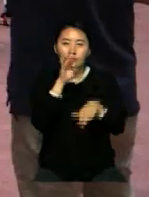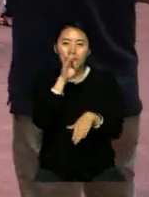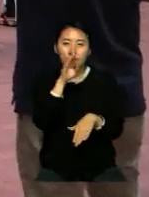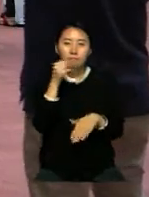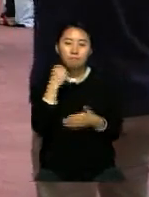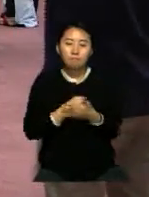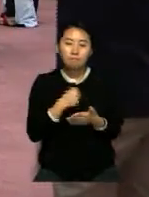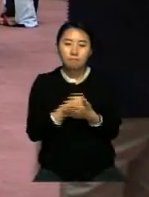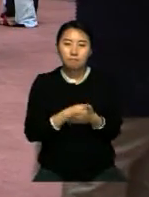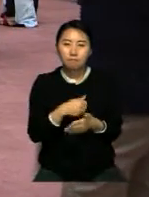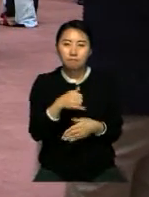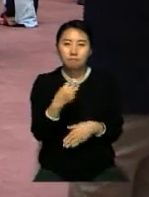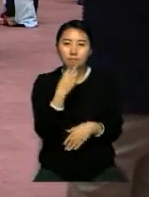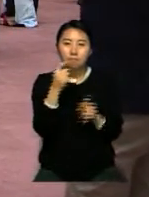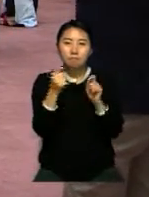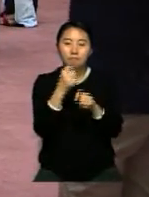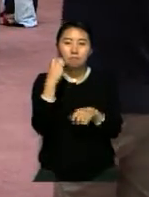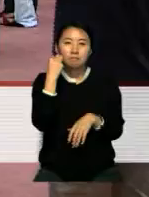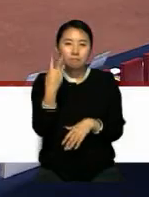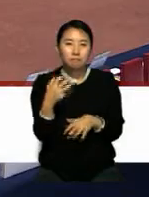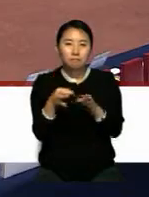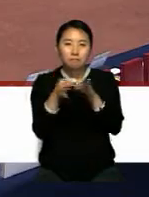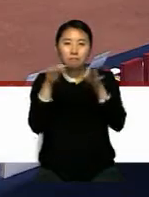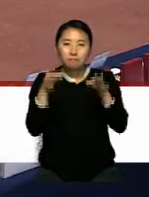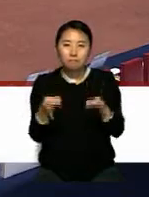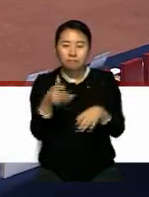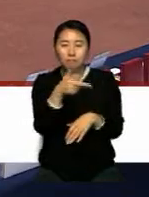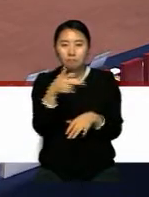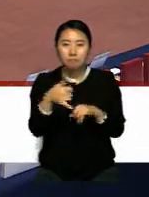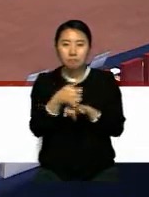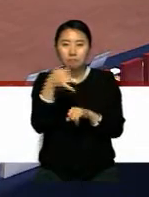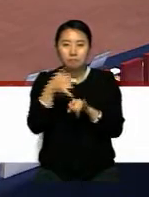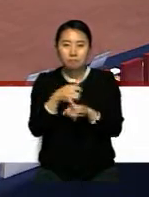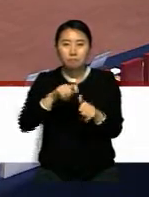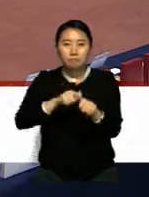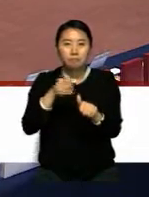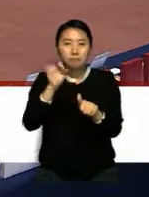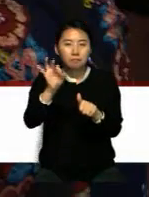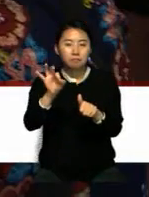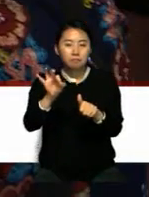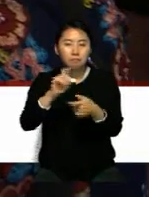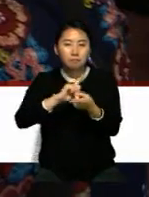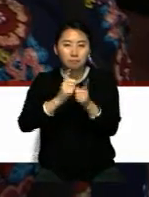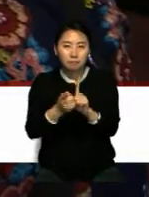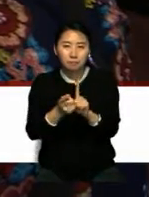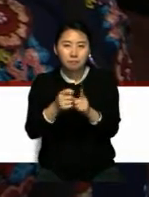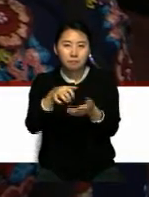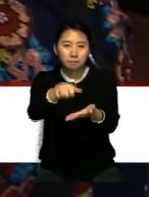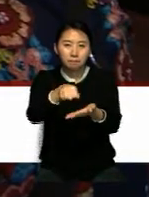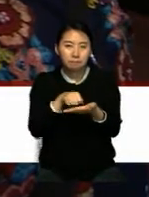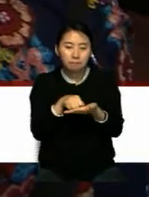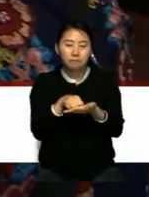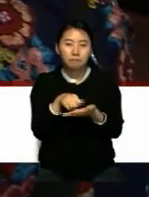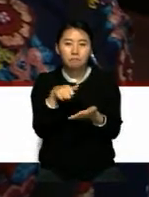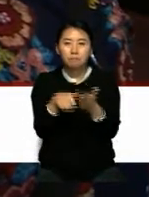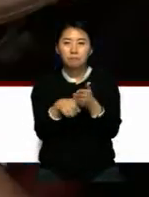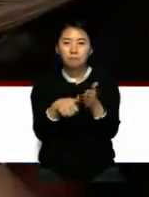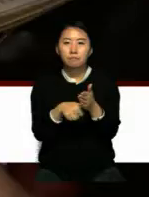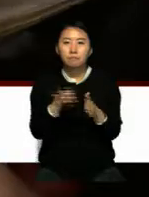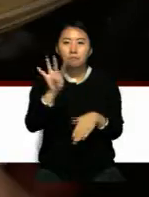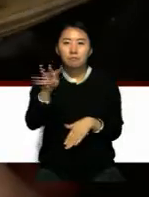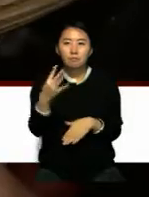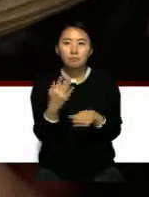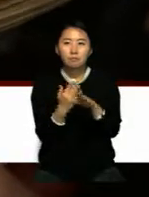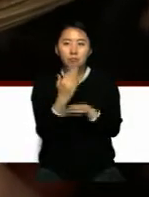안타까워요. 경기도가 8개월에 걸쳐 고액 체납자 70여 명에게 압류한 물품입니다. 무려